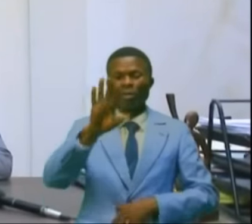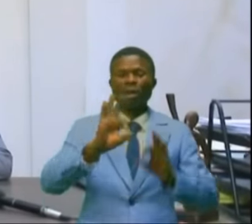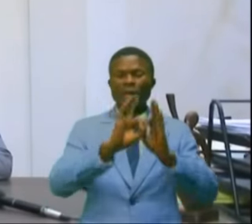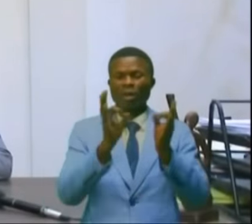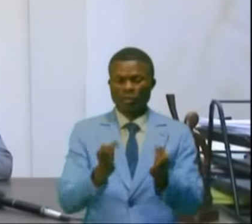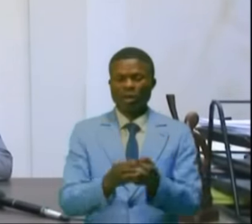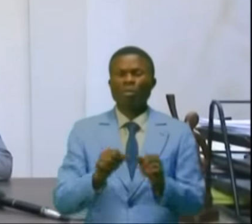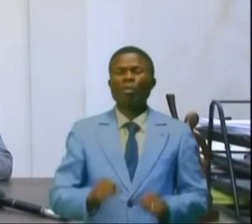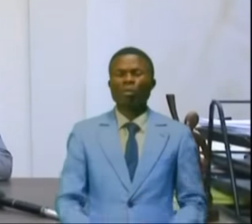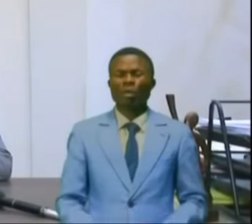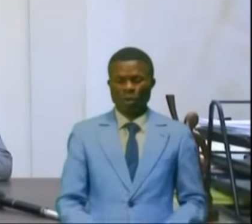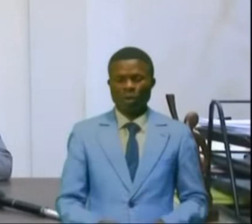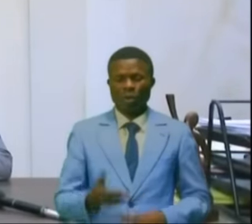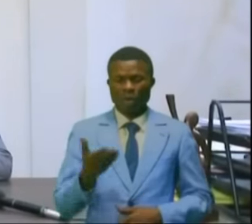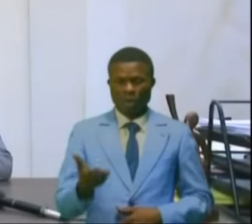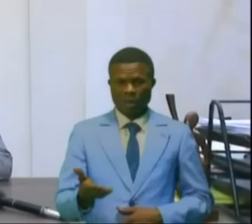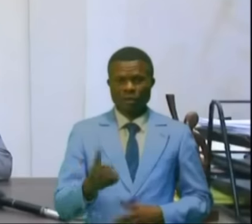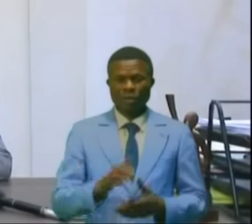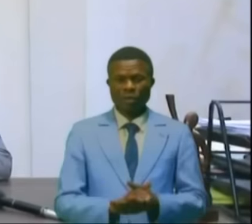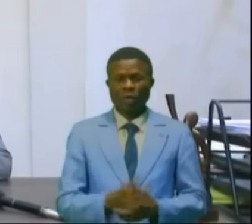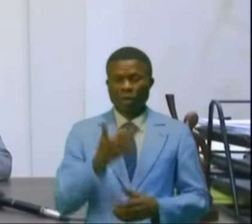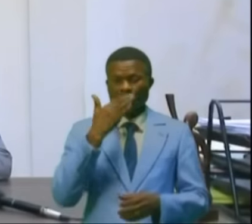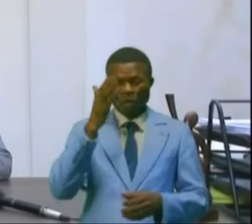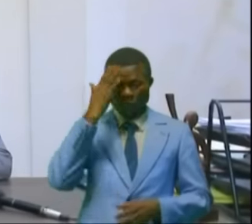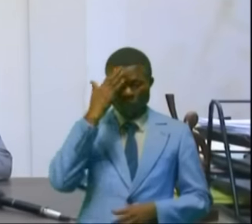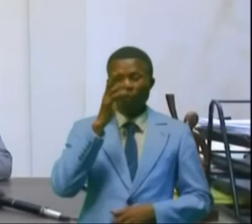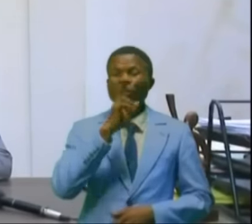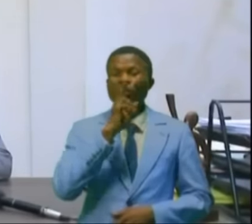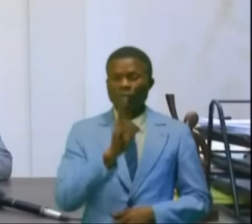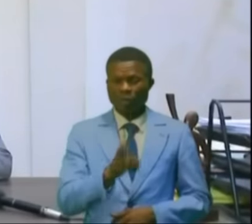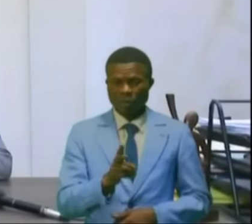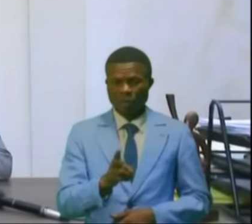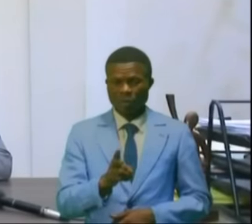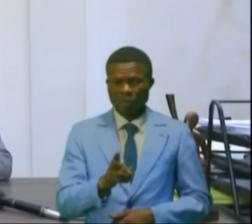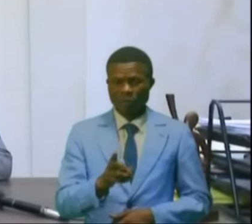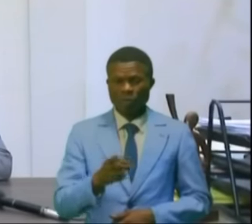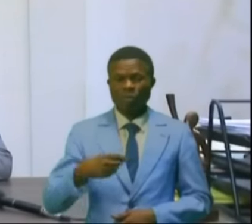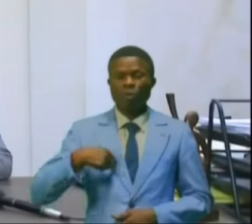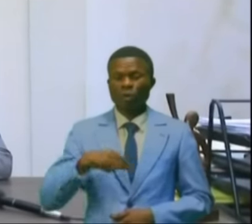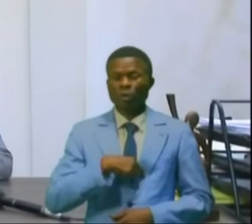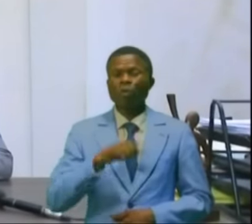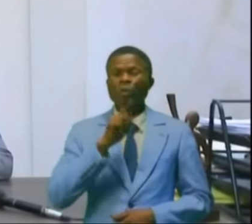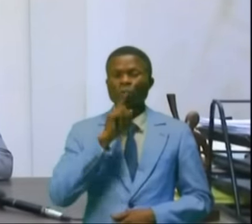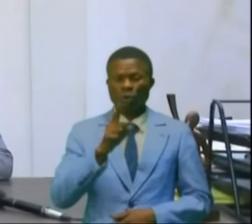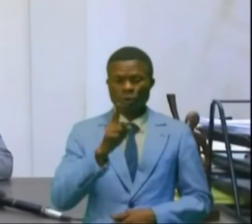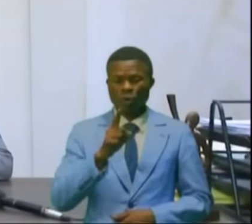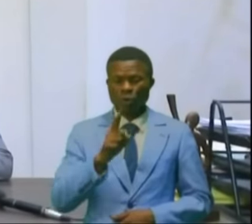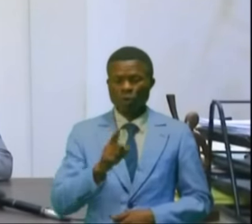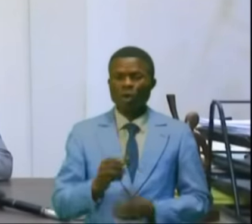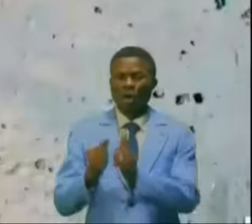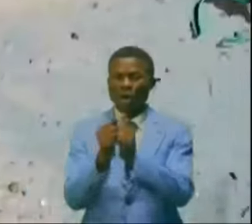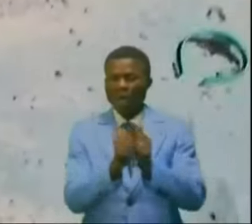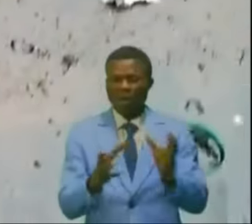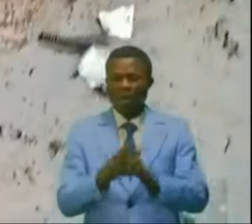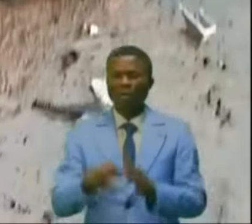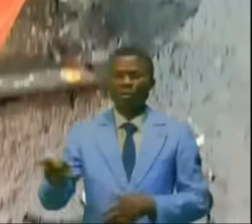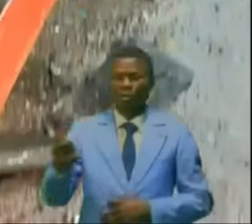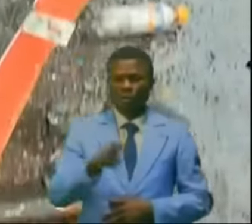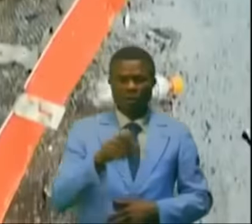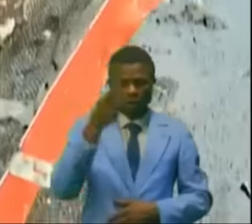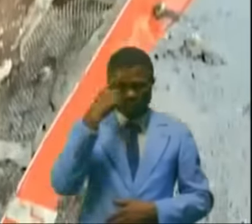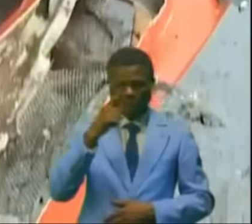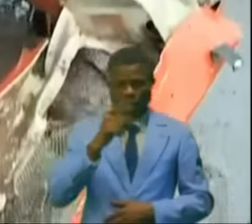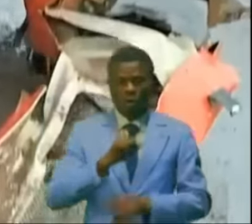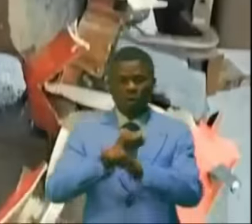familles respectives. Rassurez-vous que nous sommes de cœur avec vous. Pour prévenir